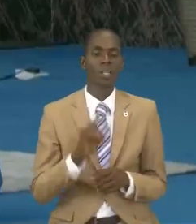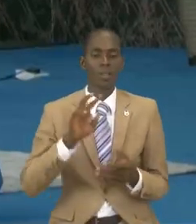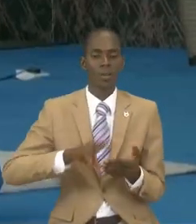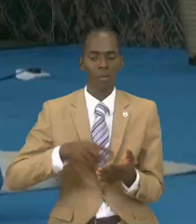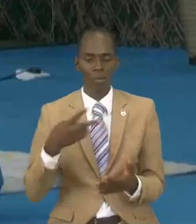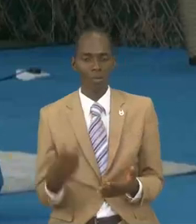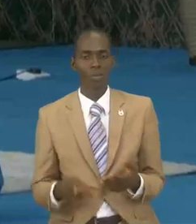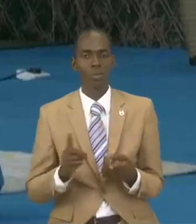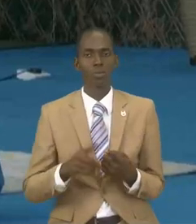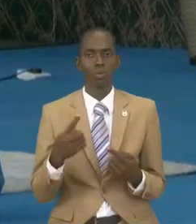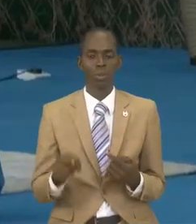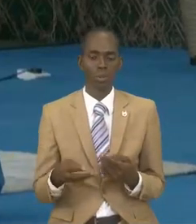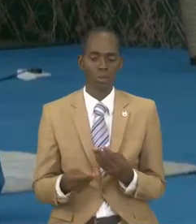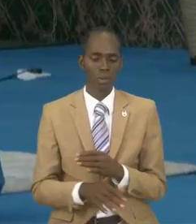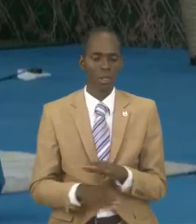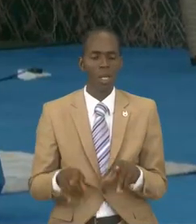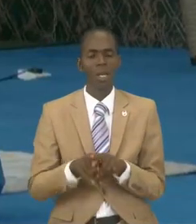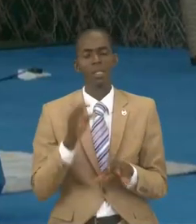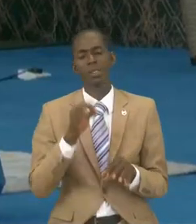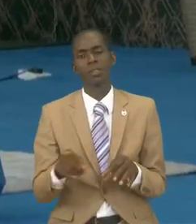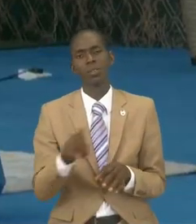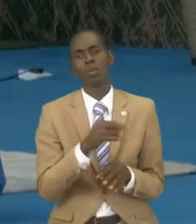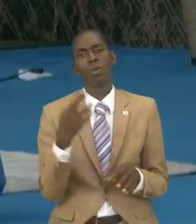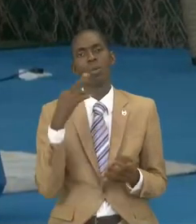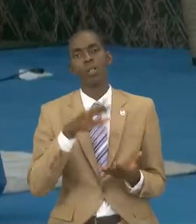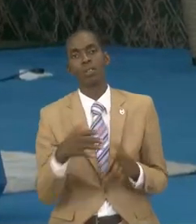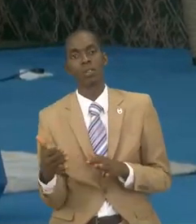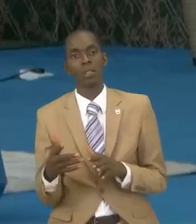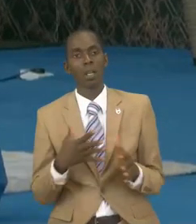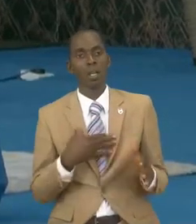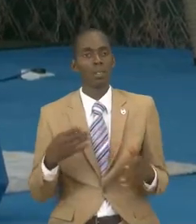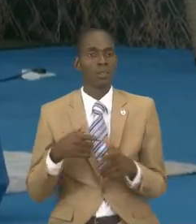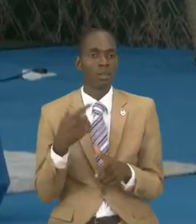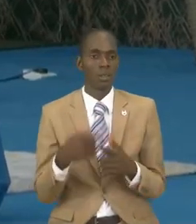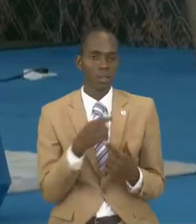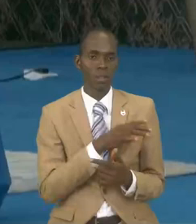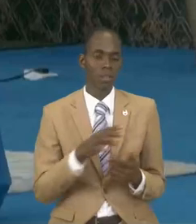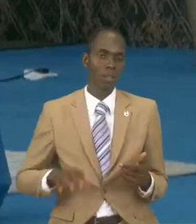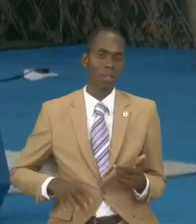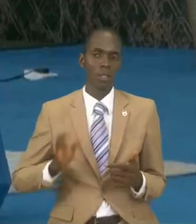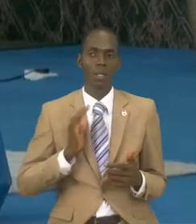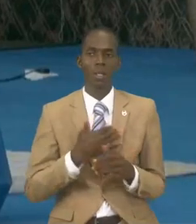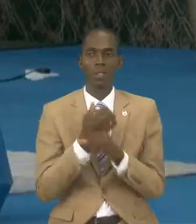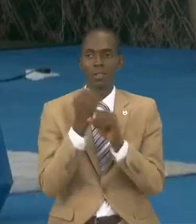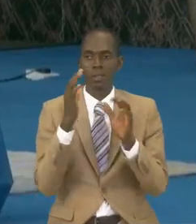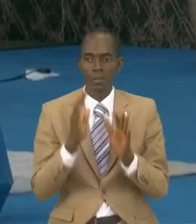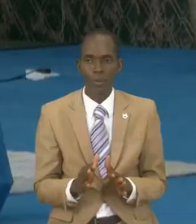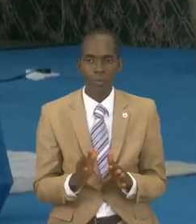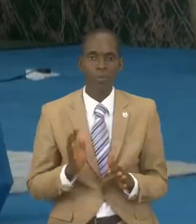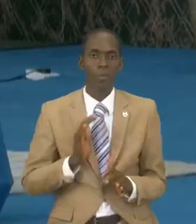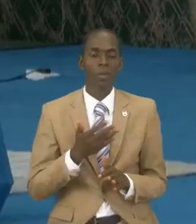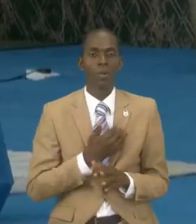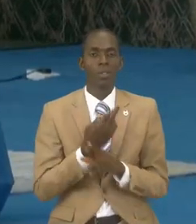tremblement de terre, tous les soldats là étaient tombés à terre évanouis. Et Christ le Sauveur,